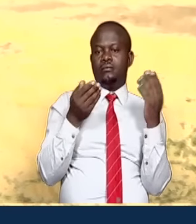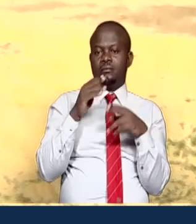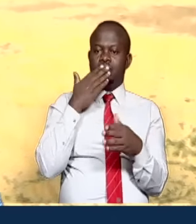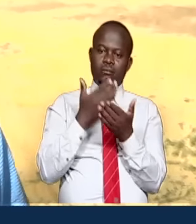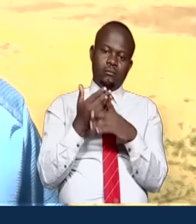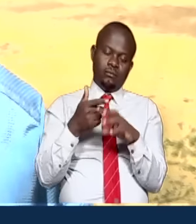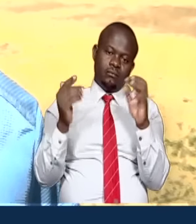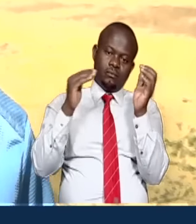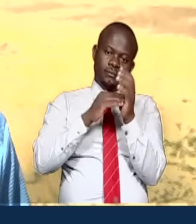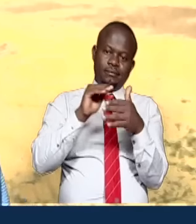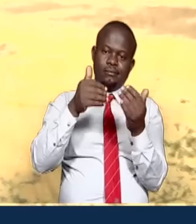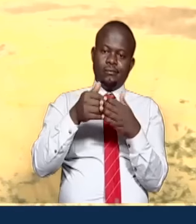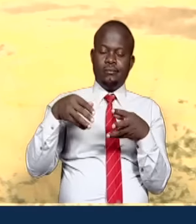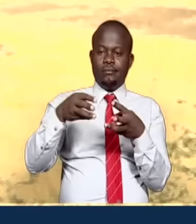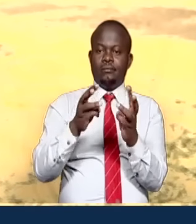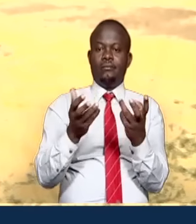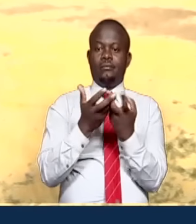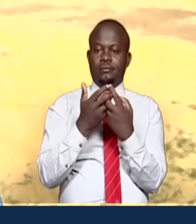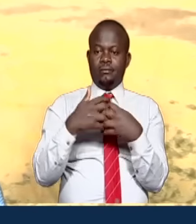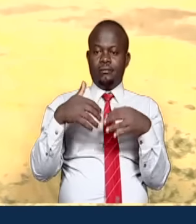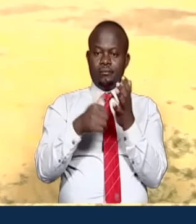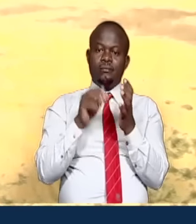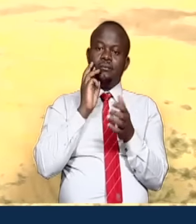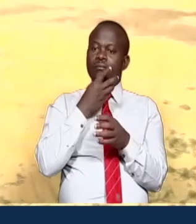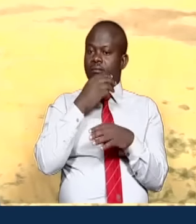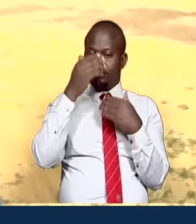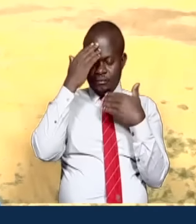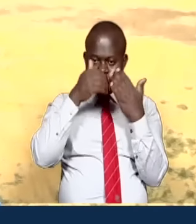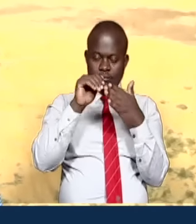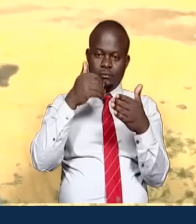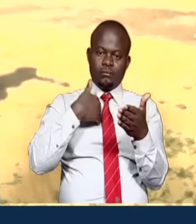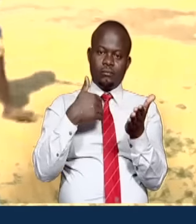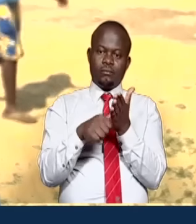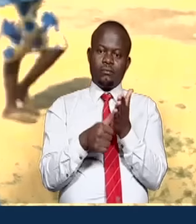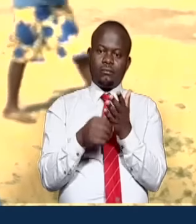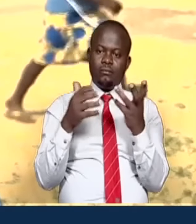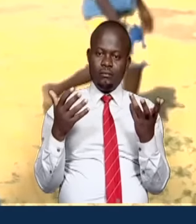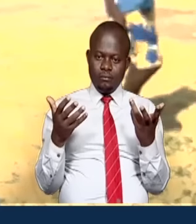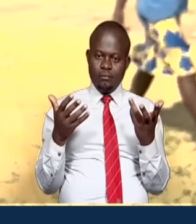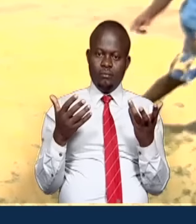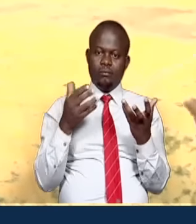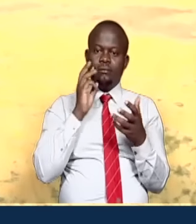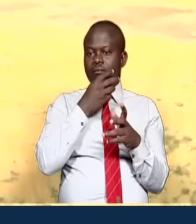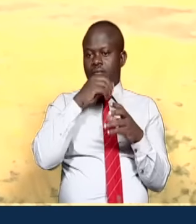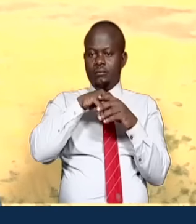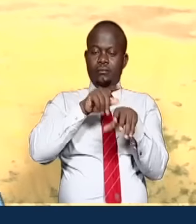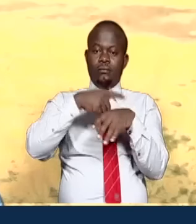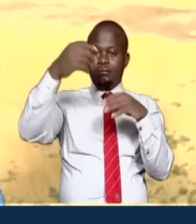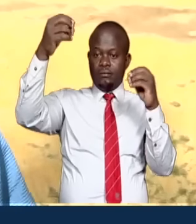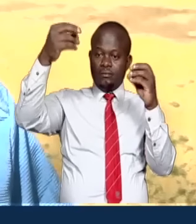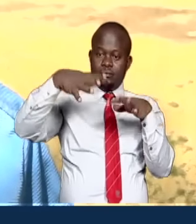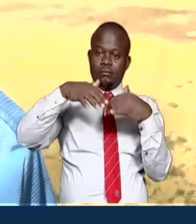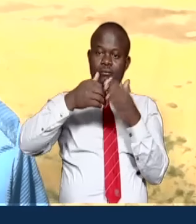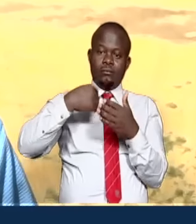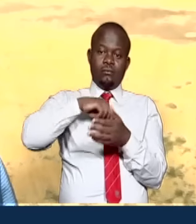Ikindi nanone ku buryo bujyanye n'ikibazo cy'amazi, cyane ko dukunda kugira ikibazo cy'amazi mu gihe cy'izuba,